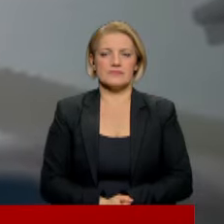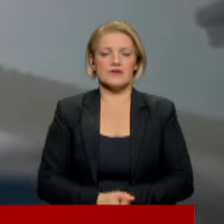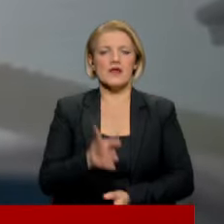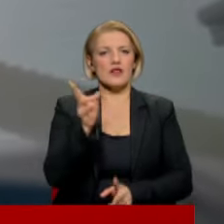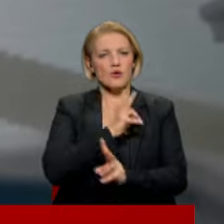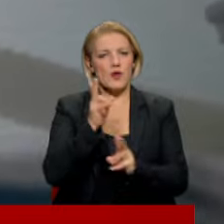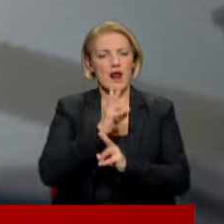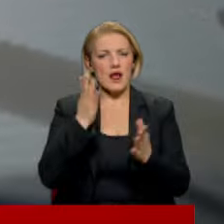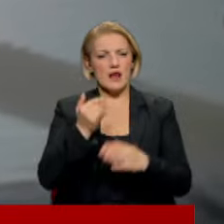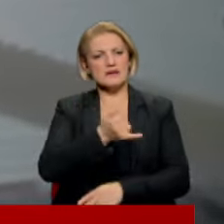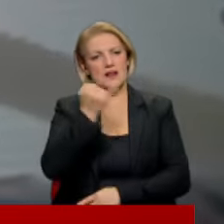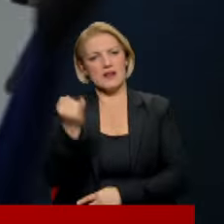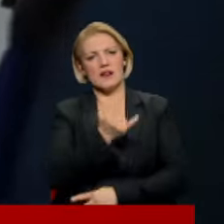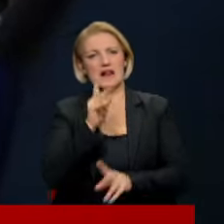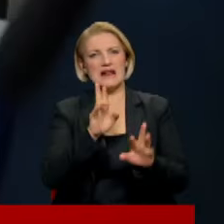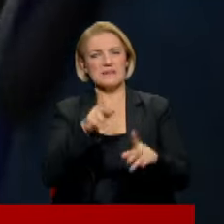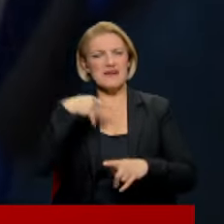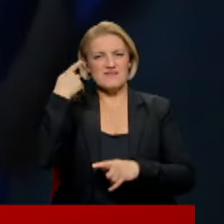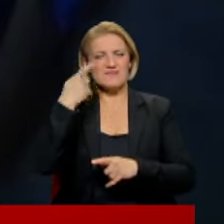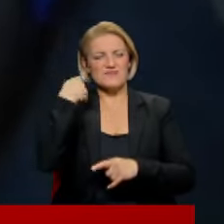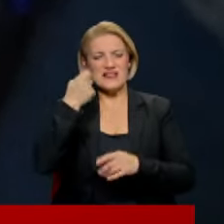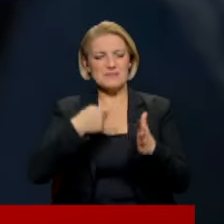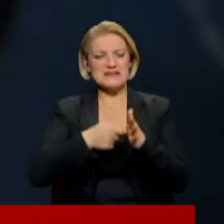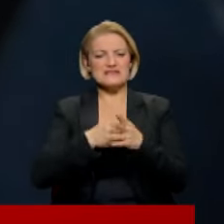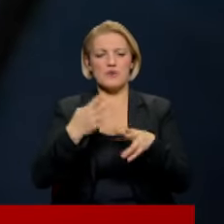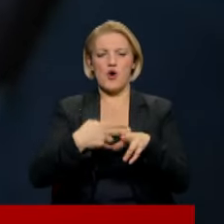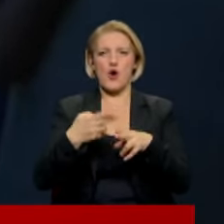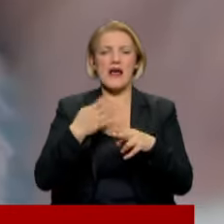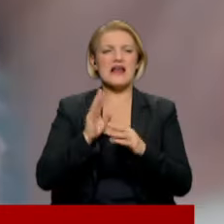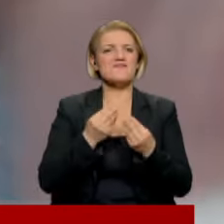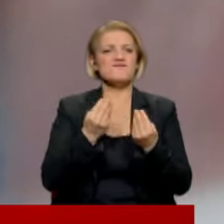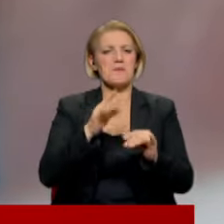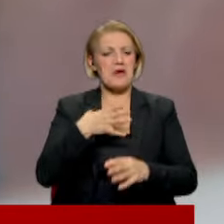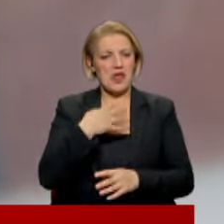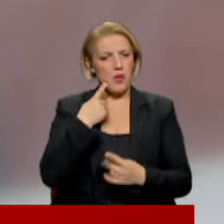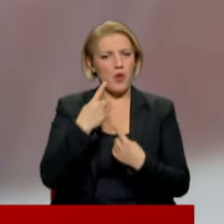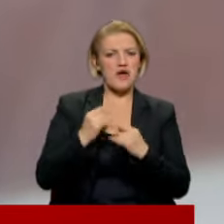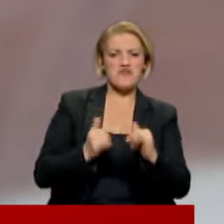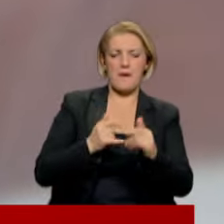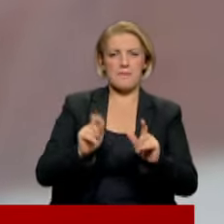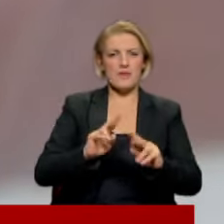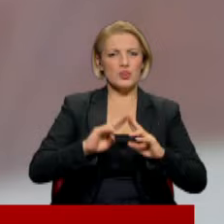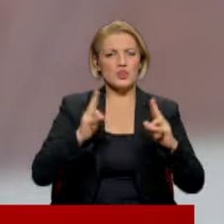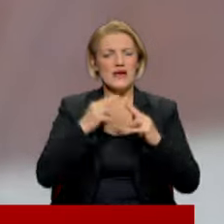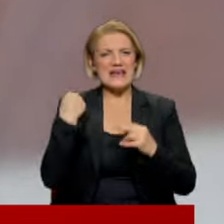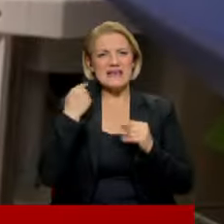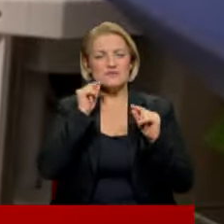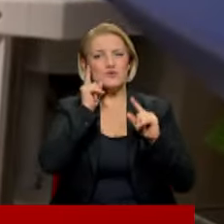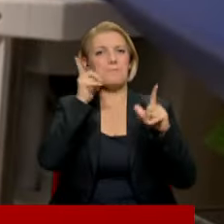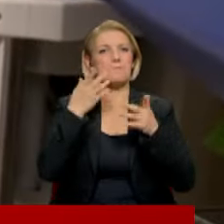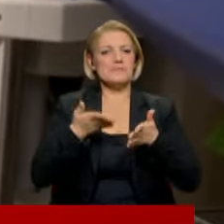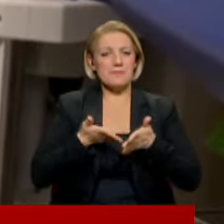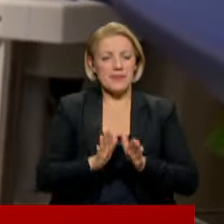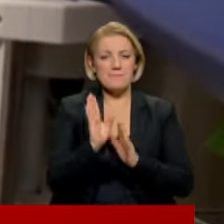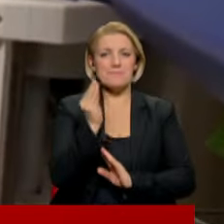gülerek adeta dalga geçerek film isimlerinden örnekler verip kendilerince şaka yaparak daha dünyaya gözlerini Yeni açmış